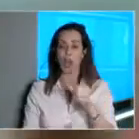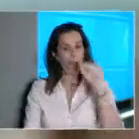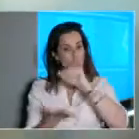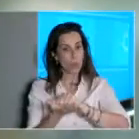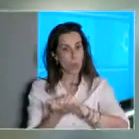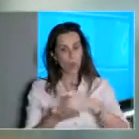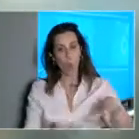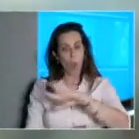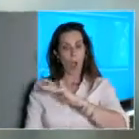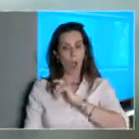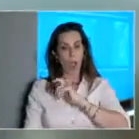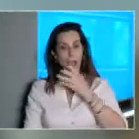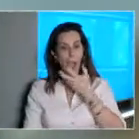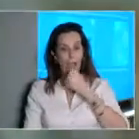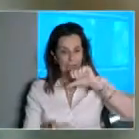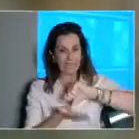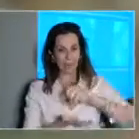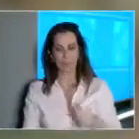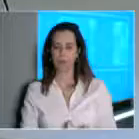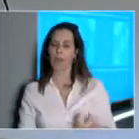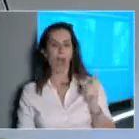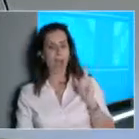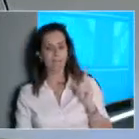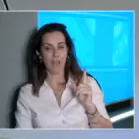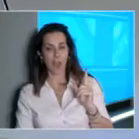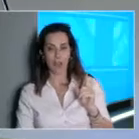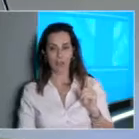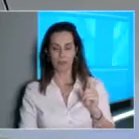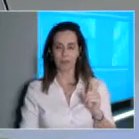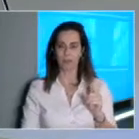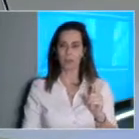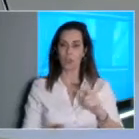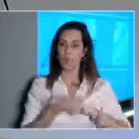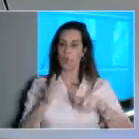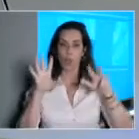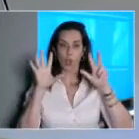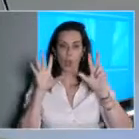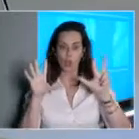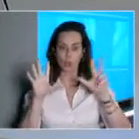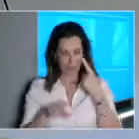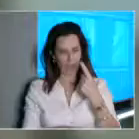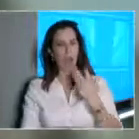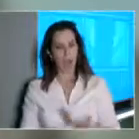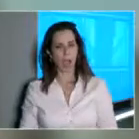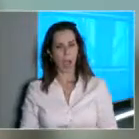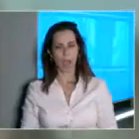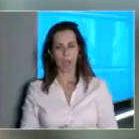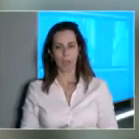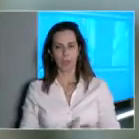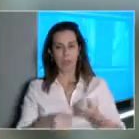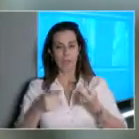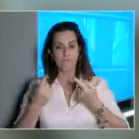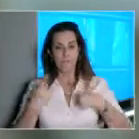גב עיר שלמה? אבל נראה לך הגיוני אבל רון קובי, כן. שמונה חודשים נראה לך